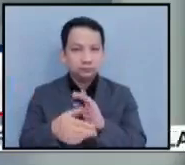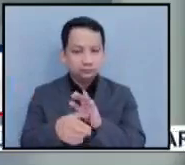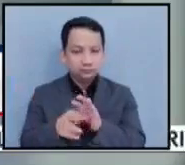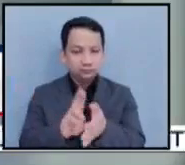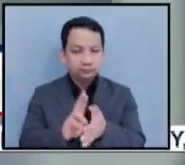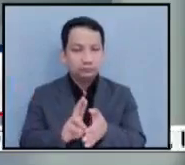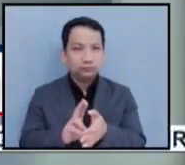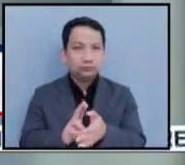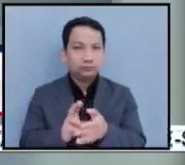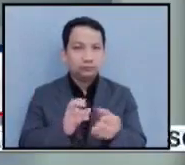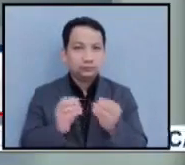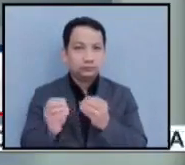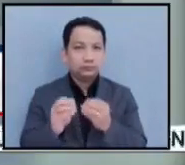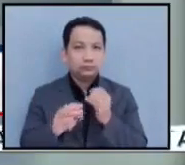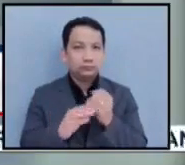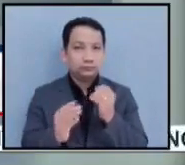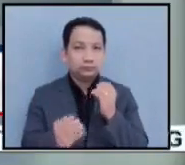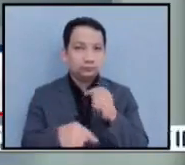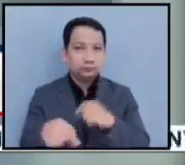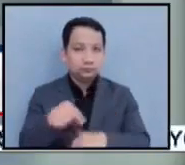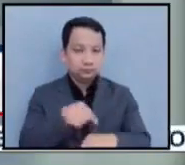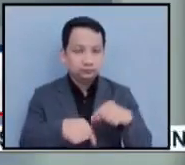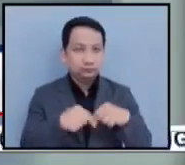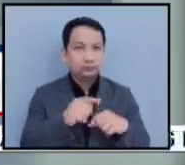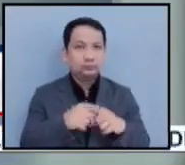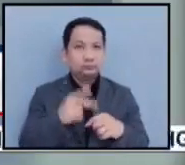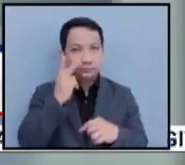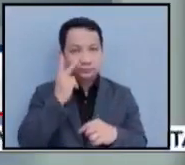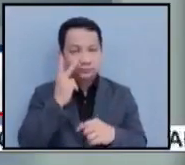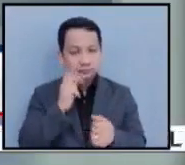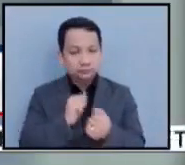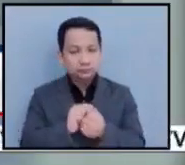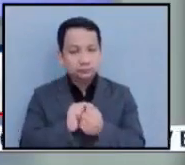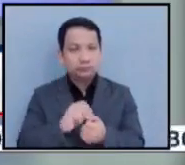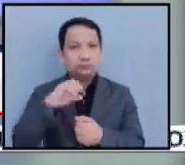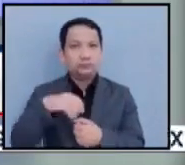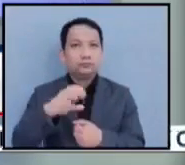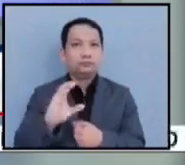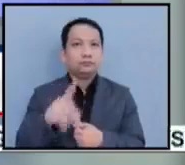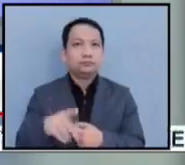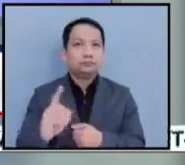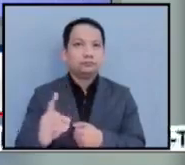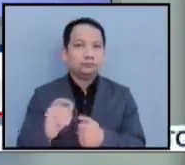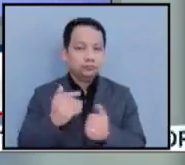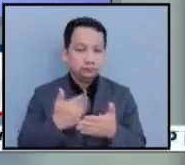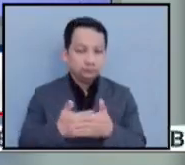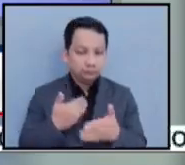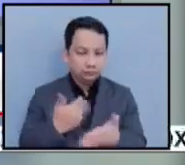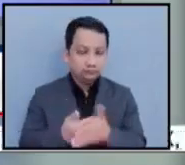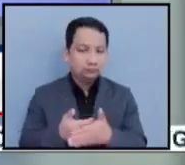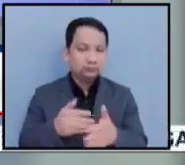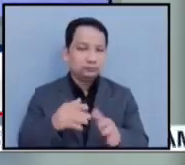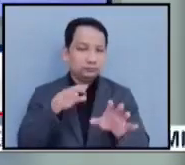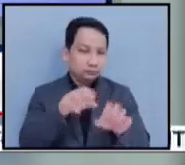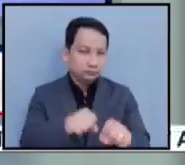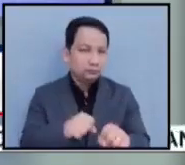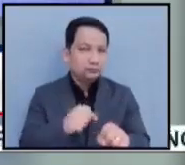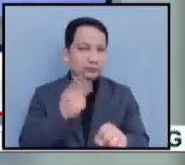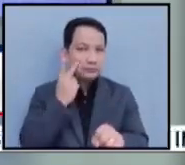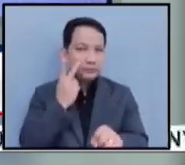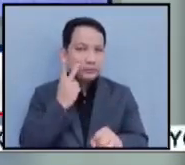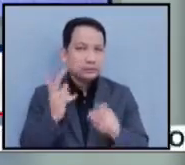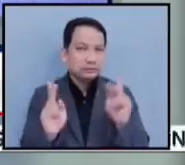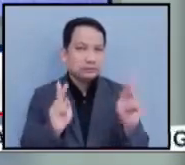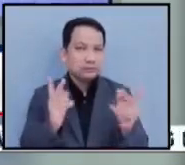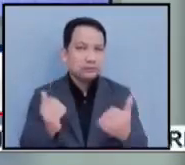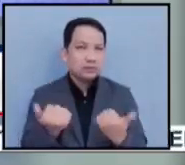isinagawang backtracking sa mga suspect. Pagtitiyak ng QCPD, malapit na nilang matunton at mahuli ang mga suspect sa pamamaril